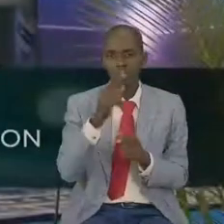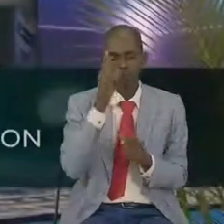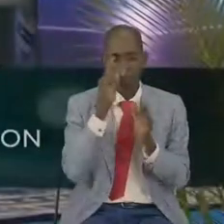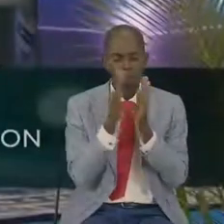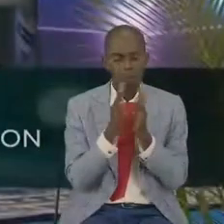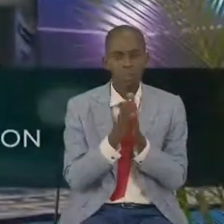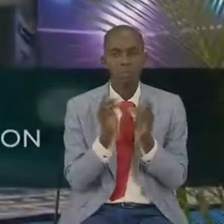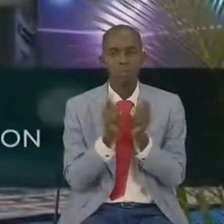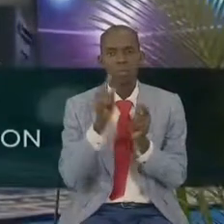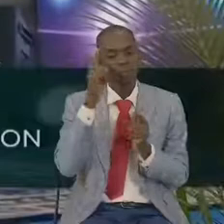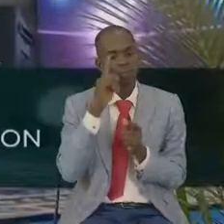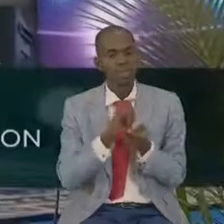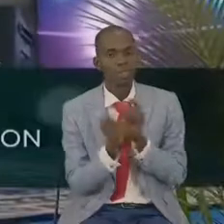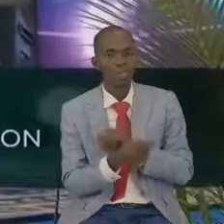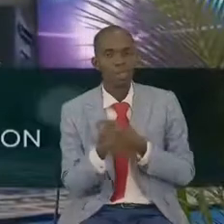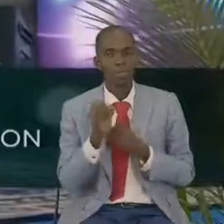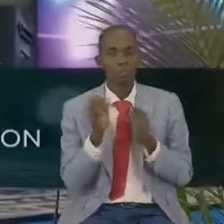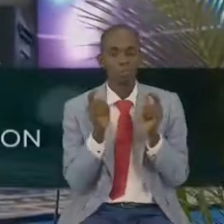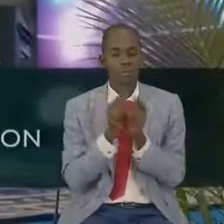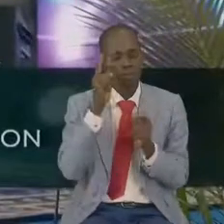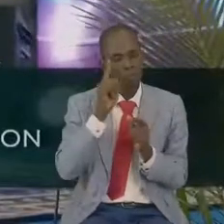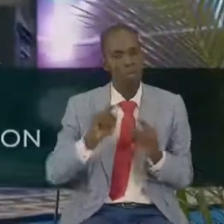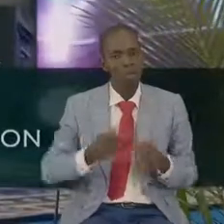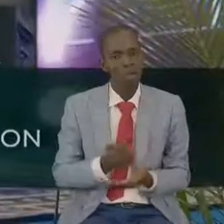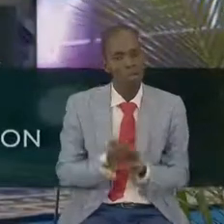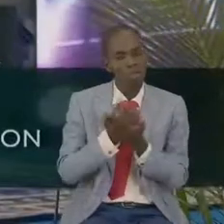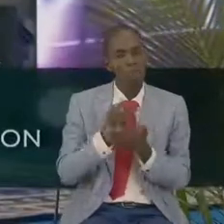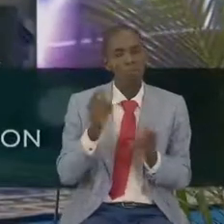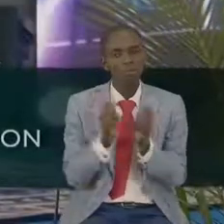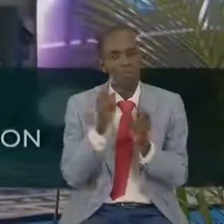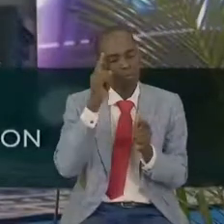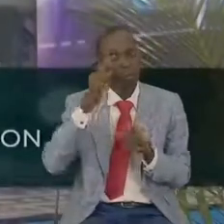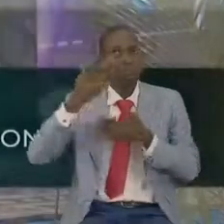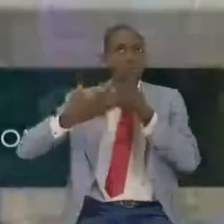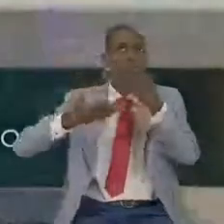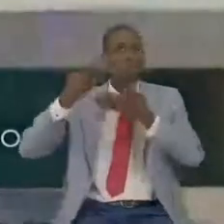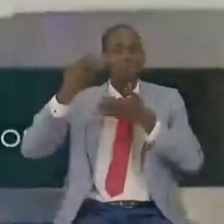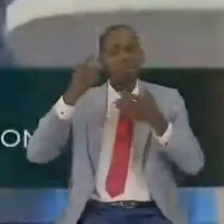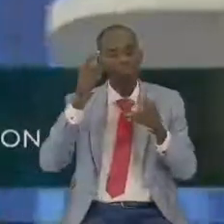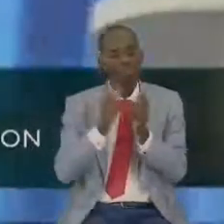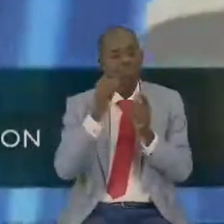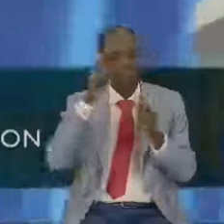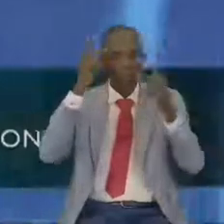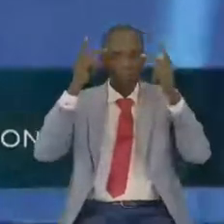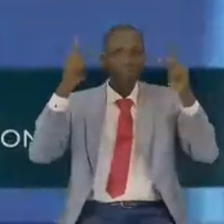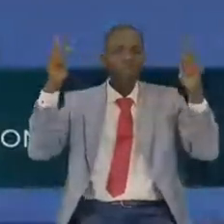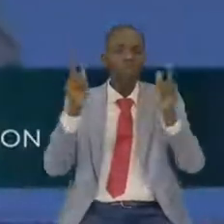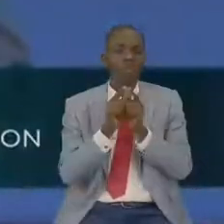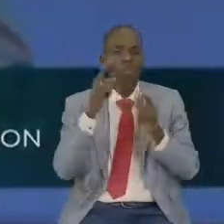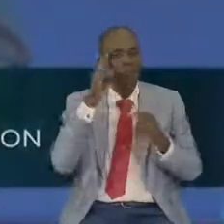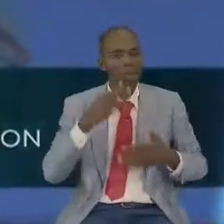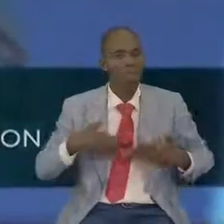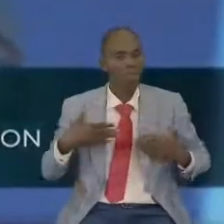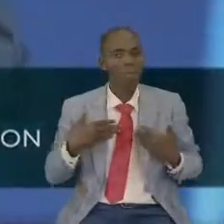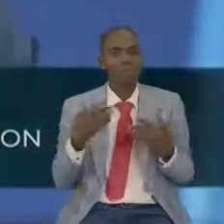viennent pour le changement, ils viennent pour les provisions, ils viennent pour la prospérité, ils viennent pour le bonheur, ils viennent pour la réunion